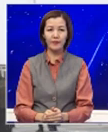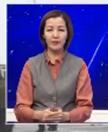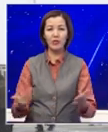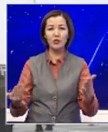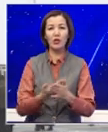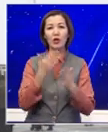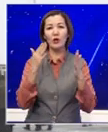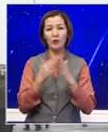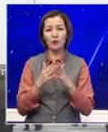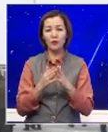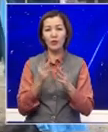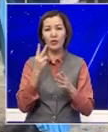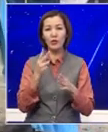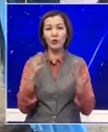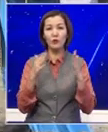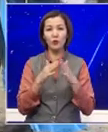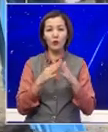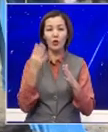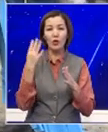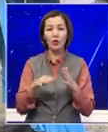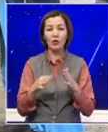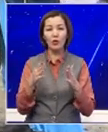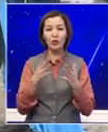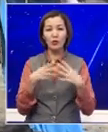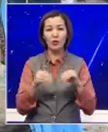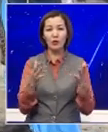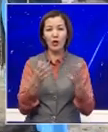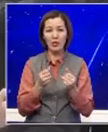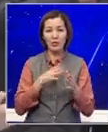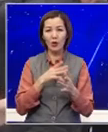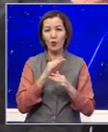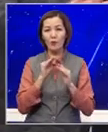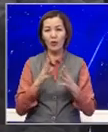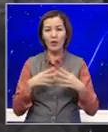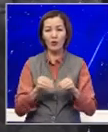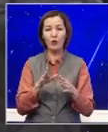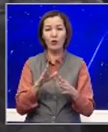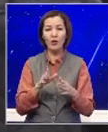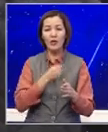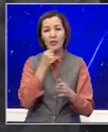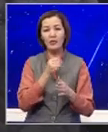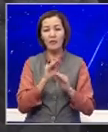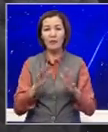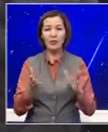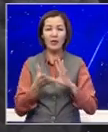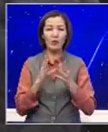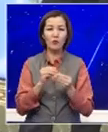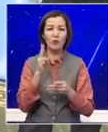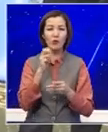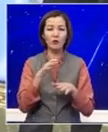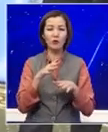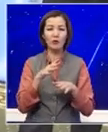Жаңа қоныс қос үй, 40 жанұя көрші болды. Көбісі көп жанды отбастары, ересегі балашағасы бар. 200-ге тарта